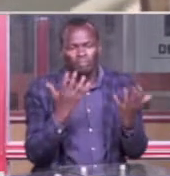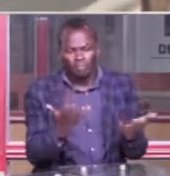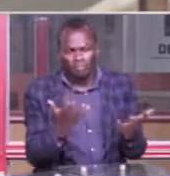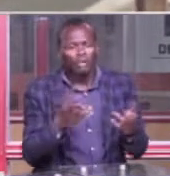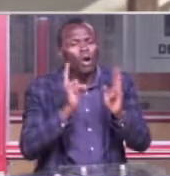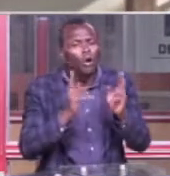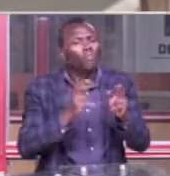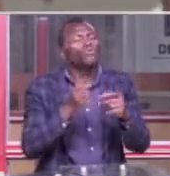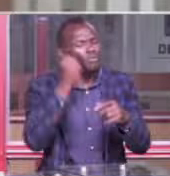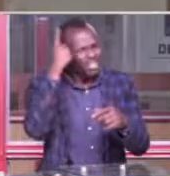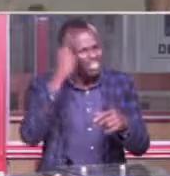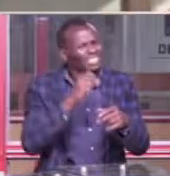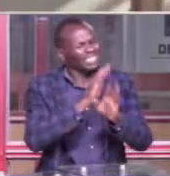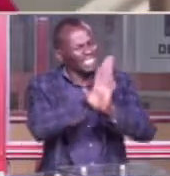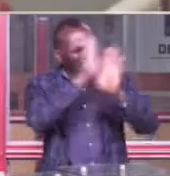Mbiwulidde naye